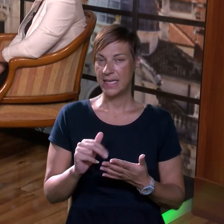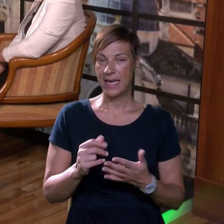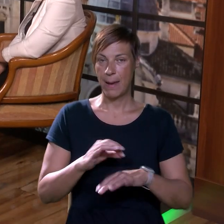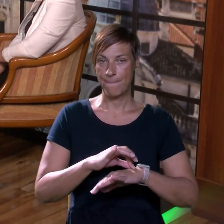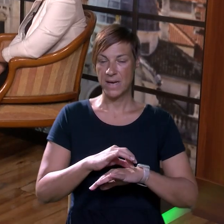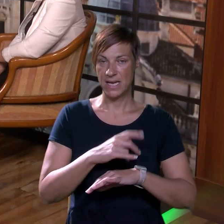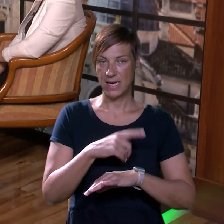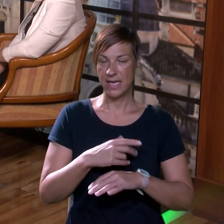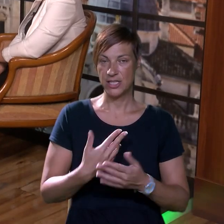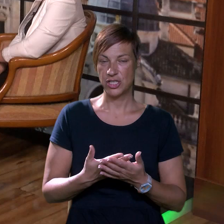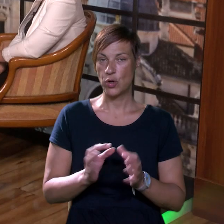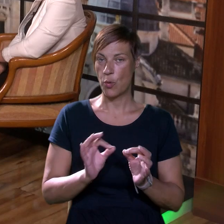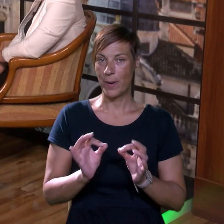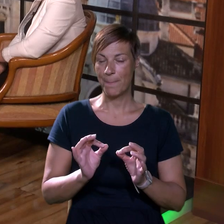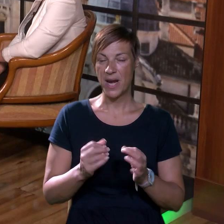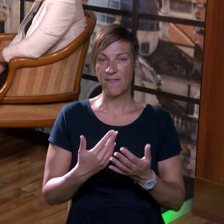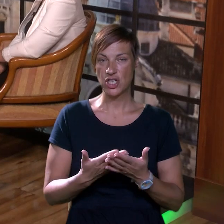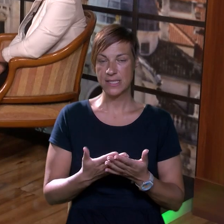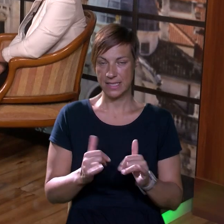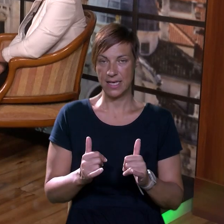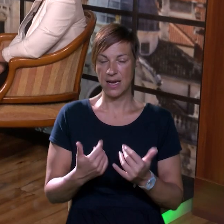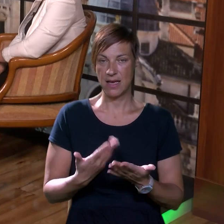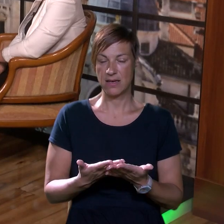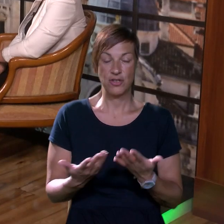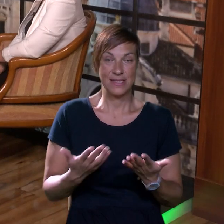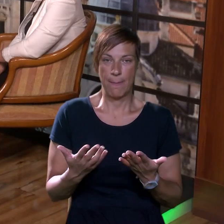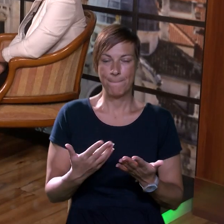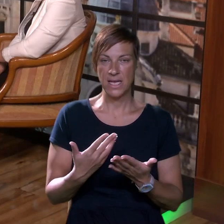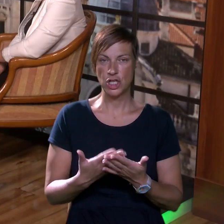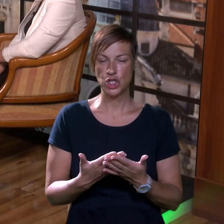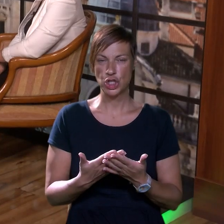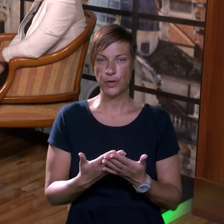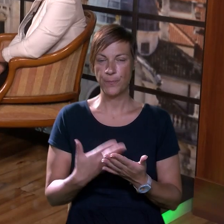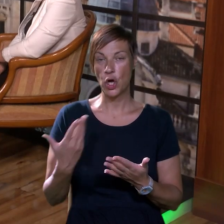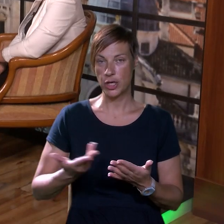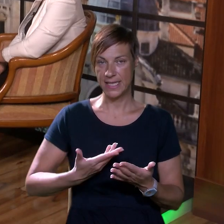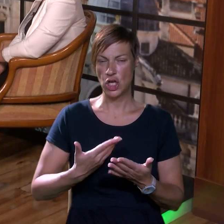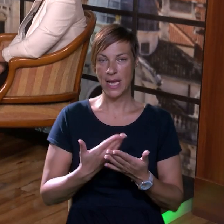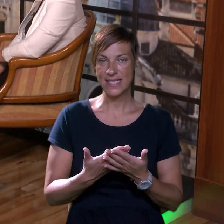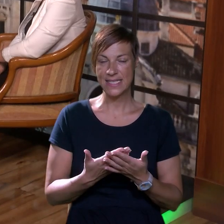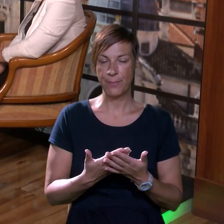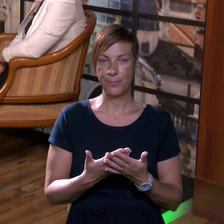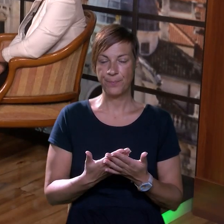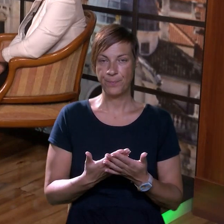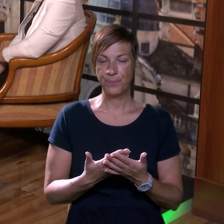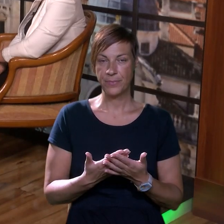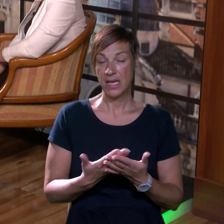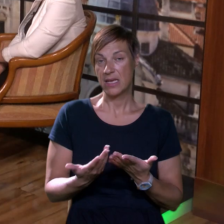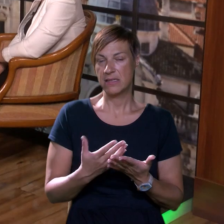nemamo liječnika, naš liječnik je u pripravnosti, naravno za bilo što. Oni dolaze ili